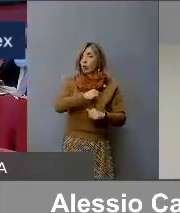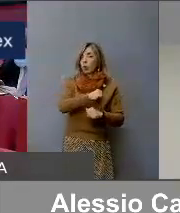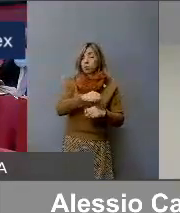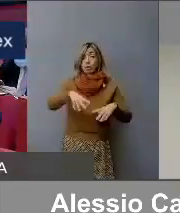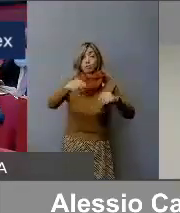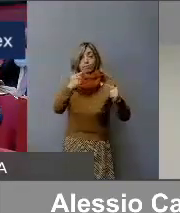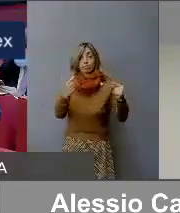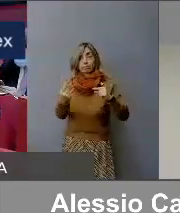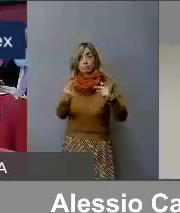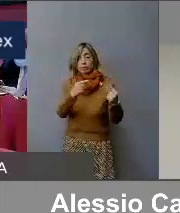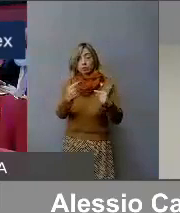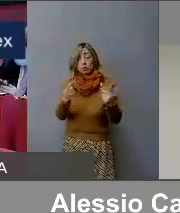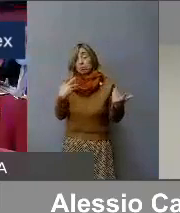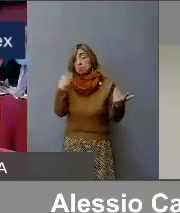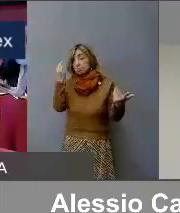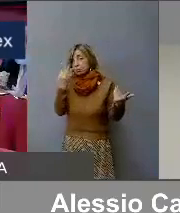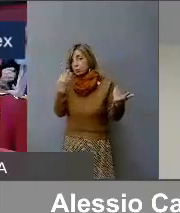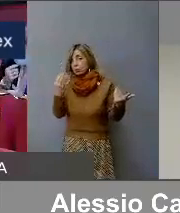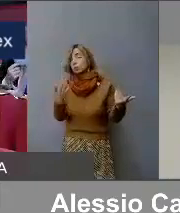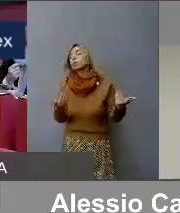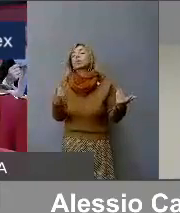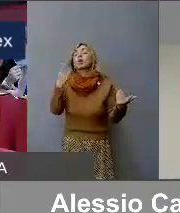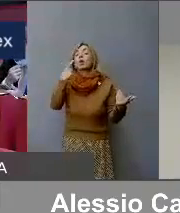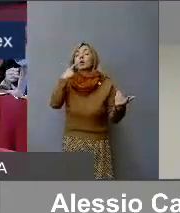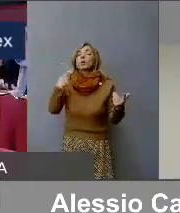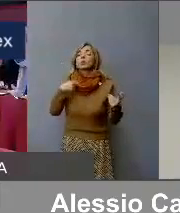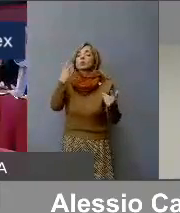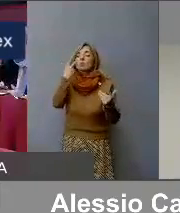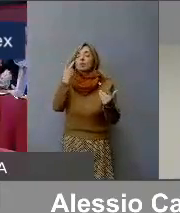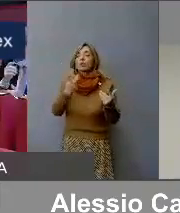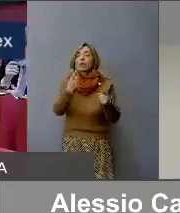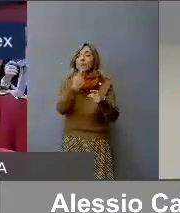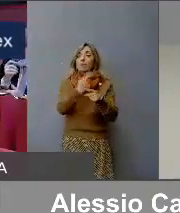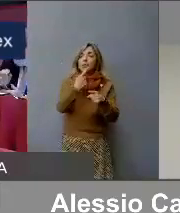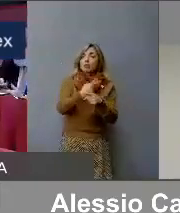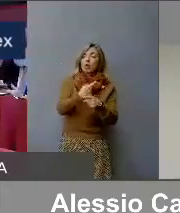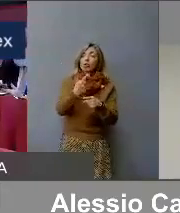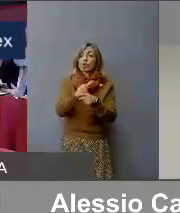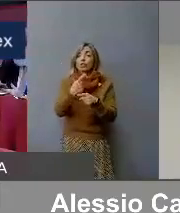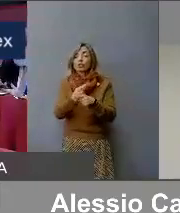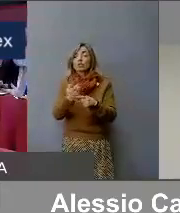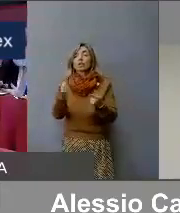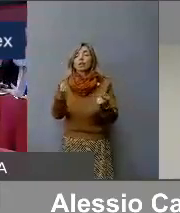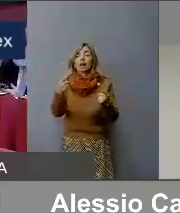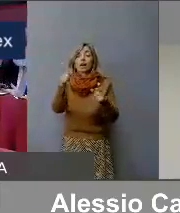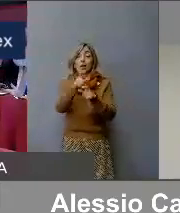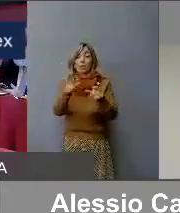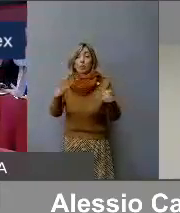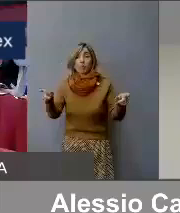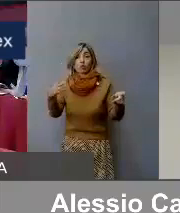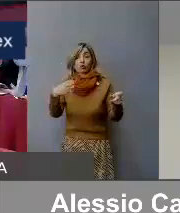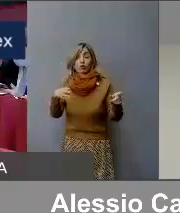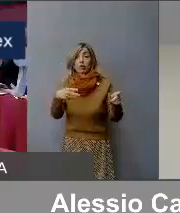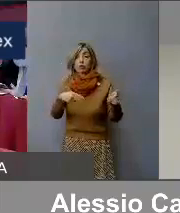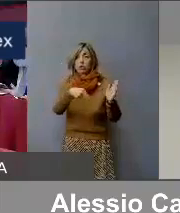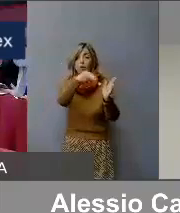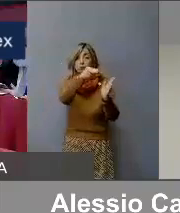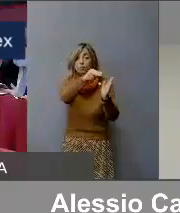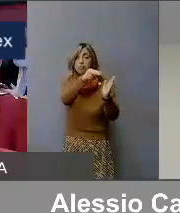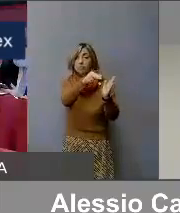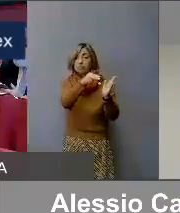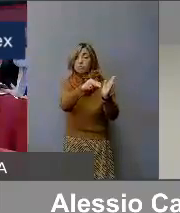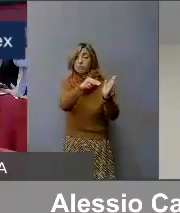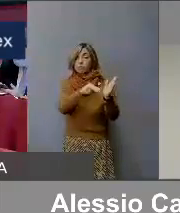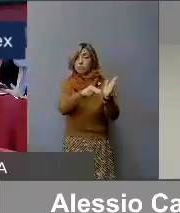si mettono in fila i bisogni le necessità l'analisi la fotografia della popolazione di genova un organizzazione dei servizi che sicuramente